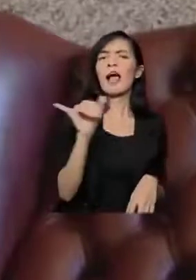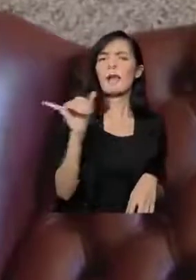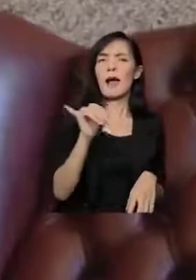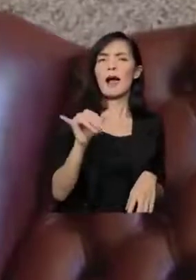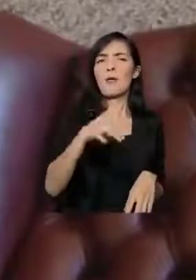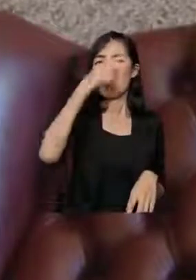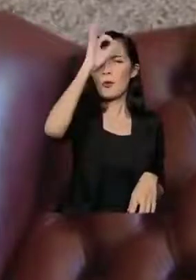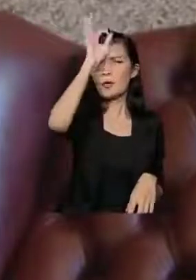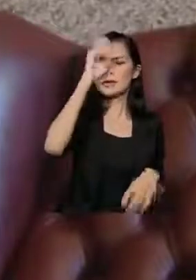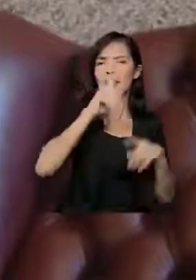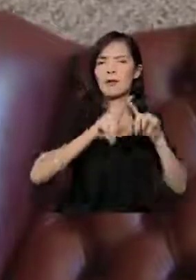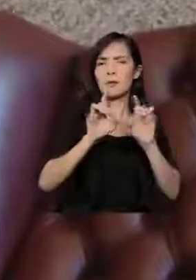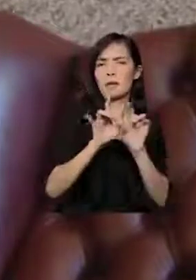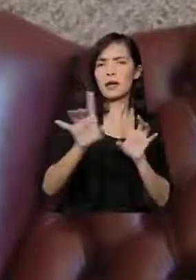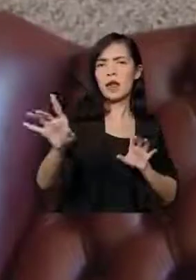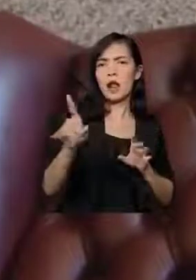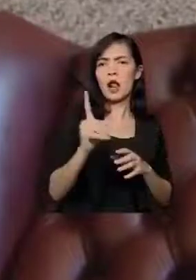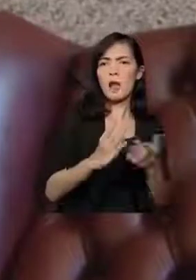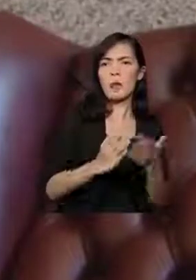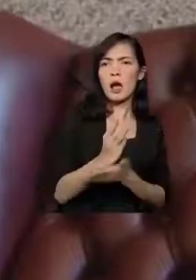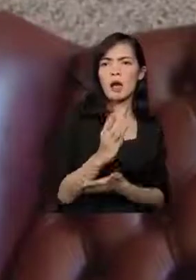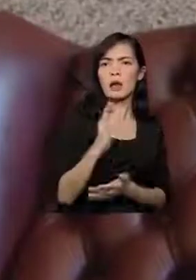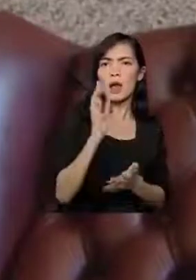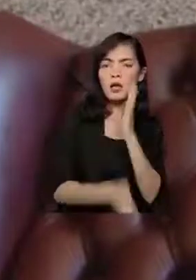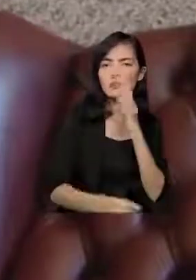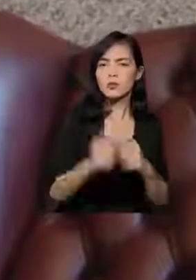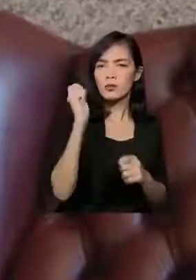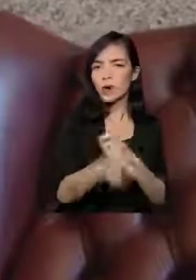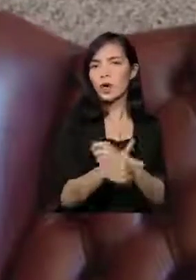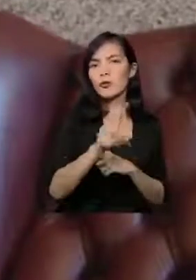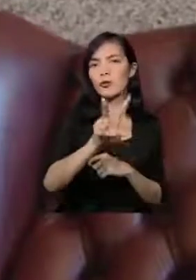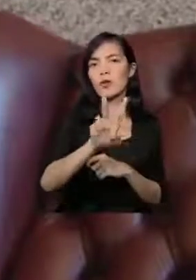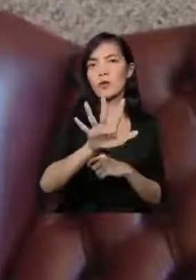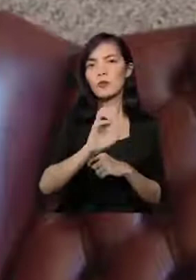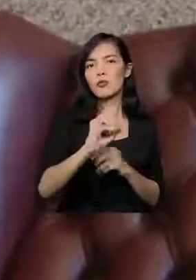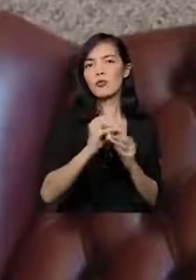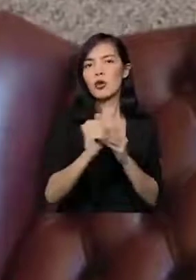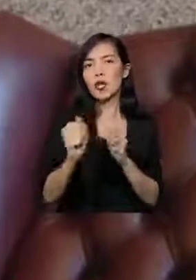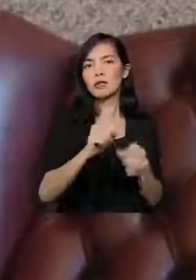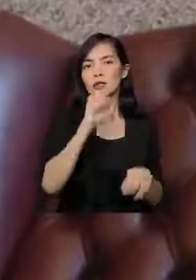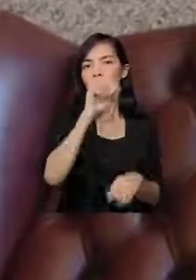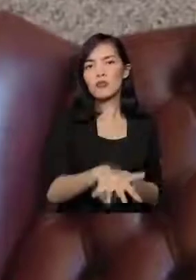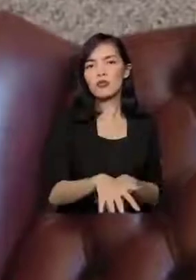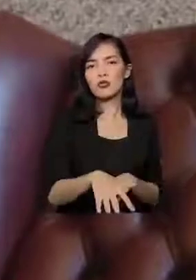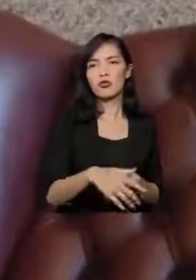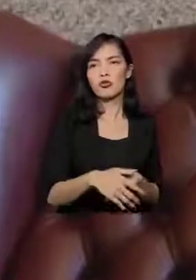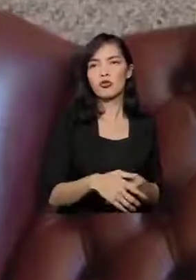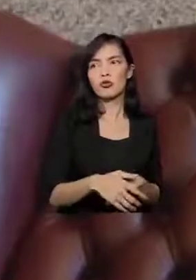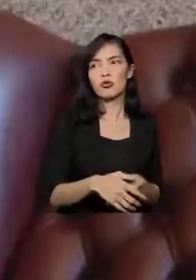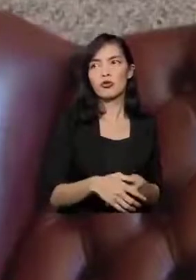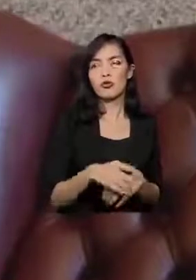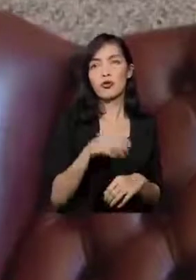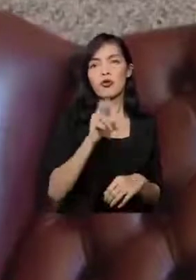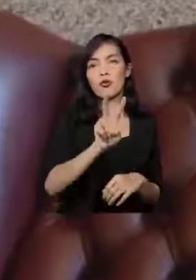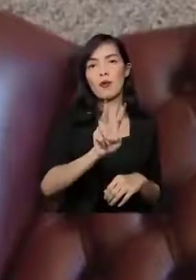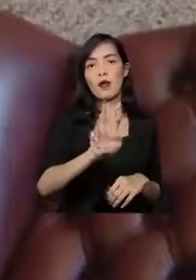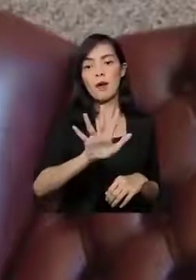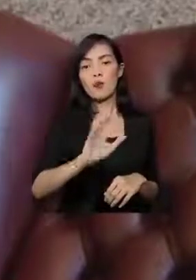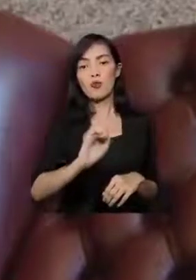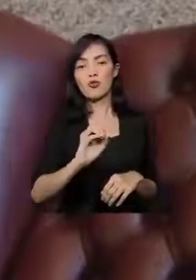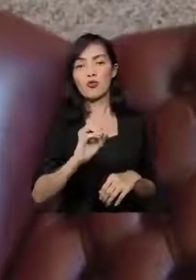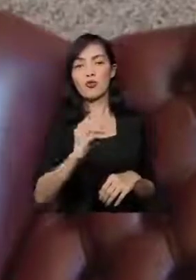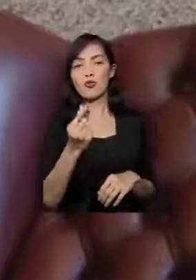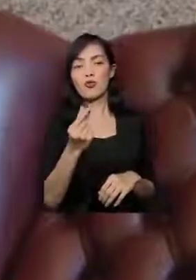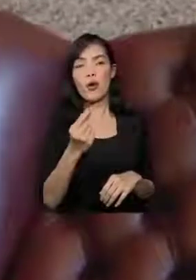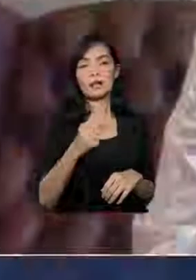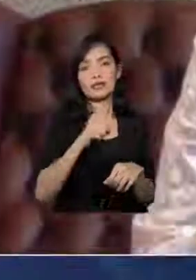nggak mungkin agak sedikit beda kalau melanggar diisi langsung 250 dolar di dengar untuk